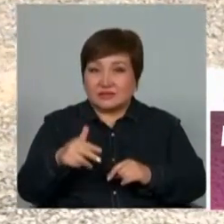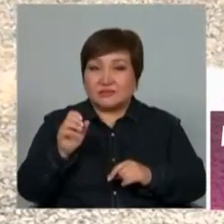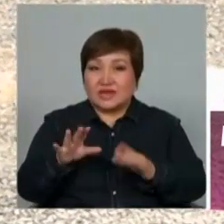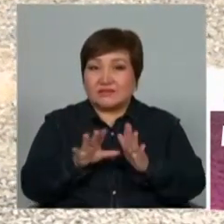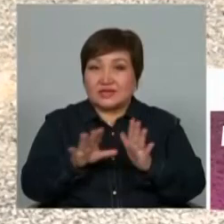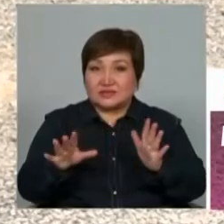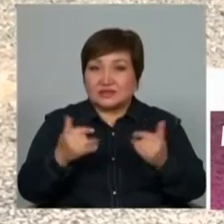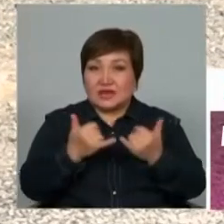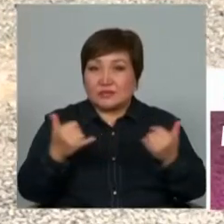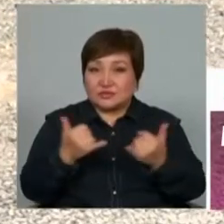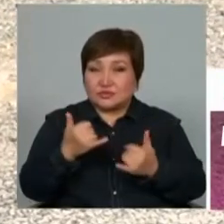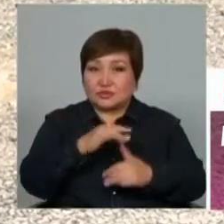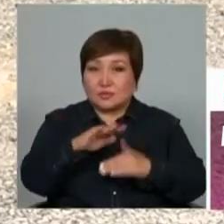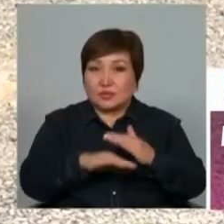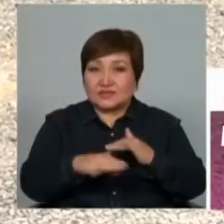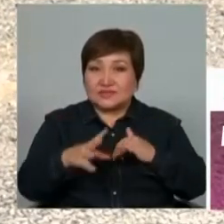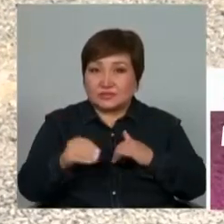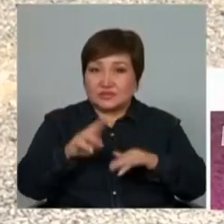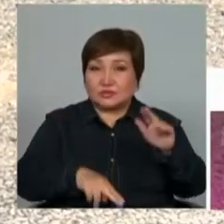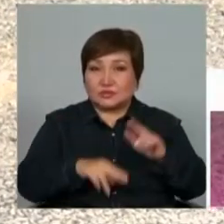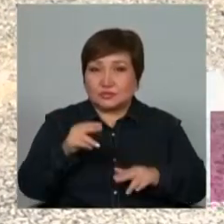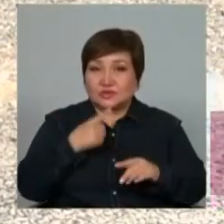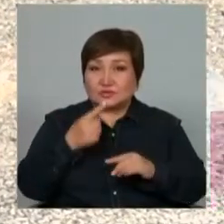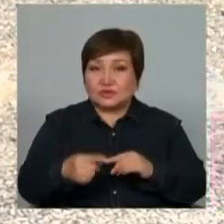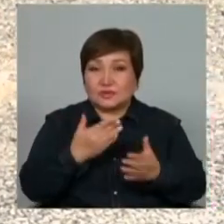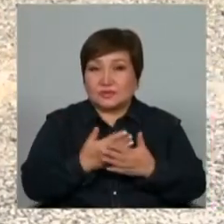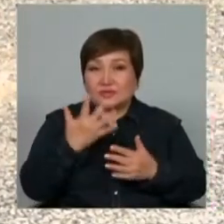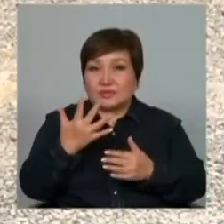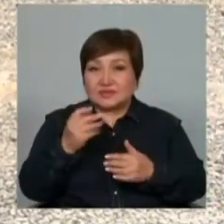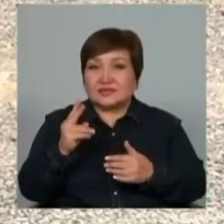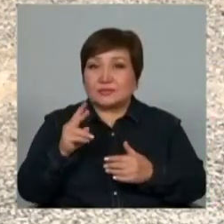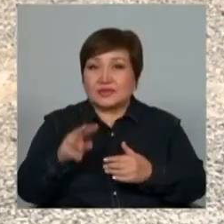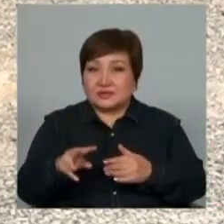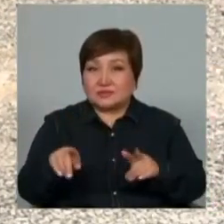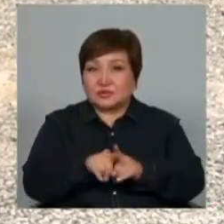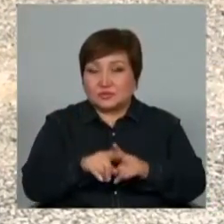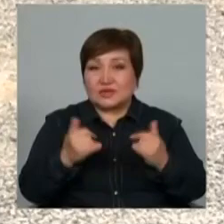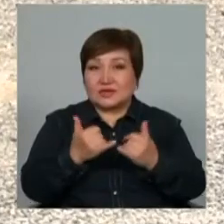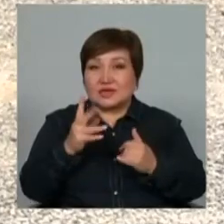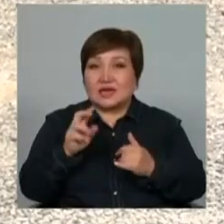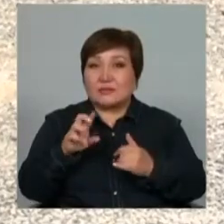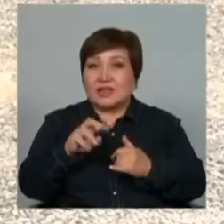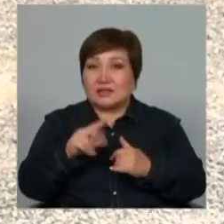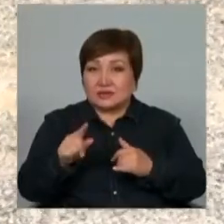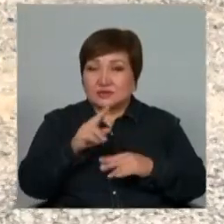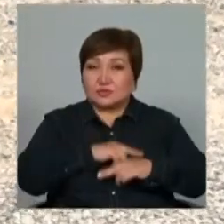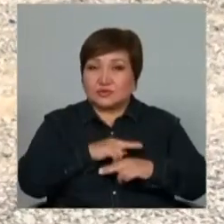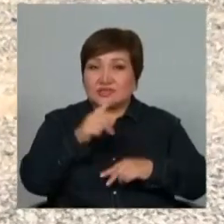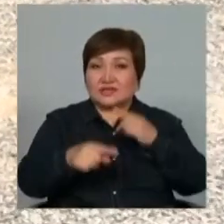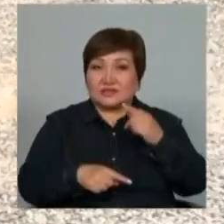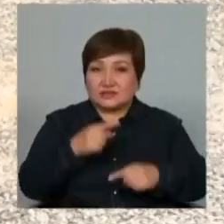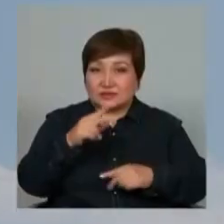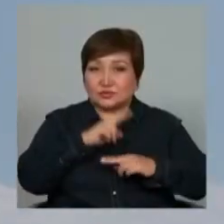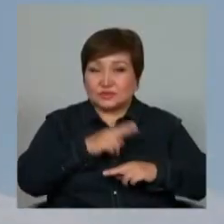жұмыстары жүргізілуде. Кабель желісінің ұзындығы шамамен 5 шақырым. Құрылыс жұмыстарын және кабель желісін төсеуді келесі жылы аяқтауда